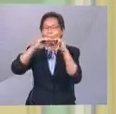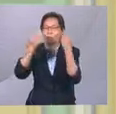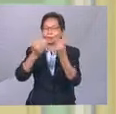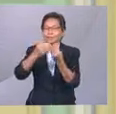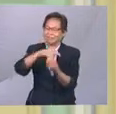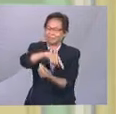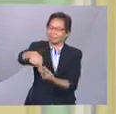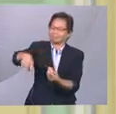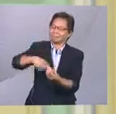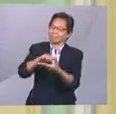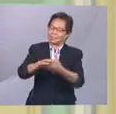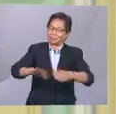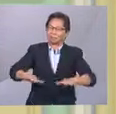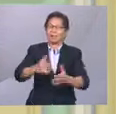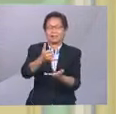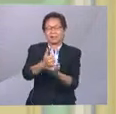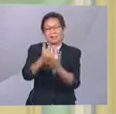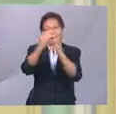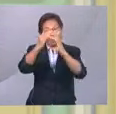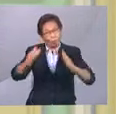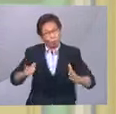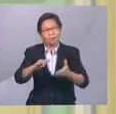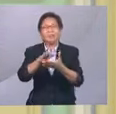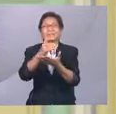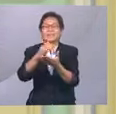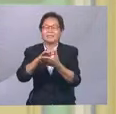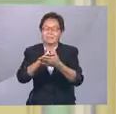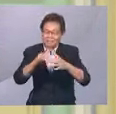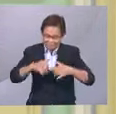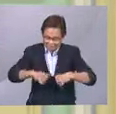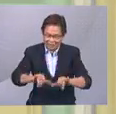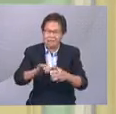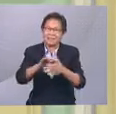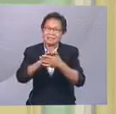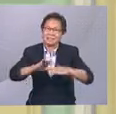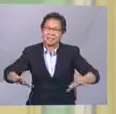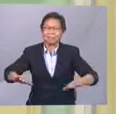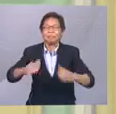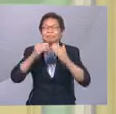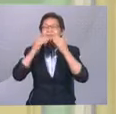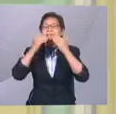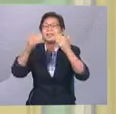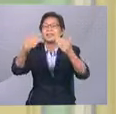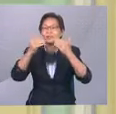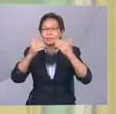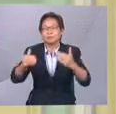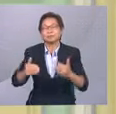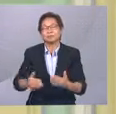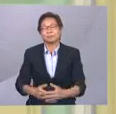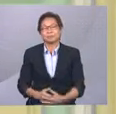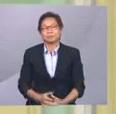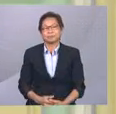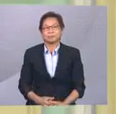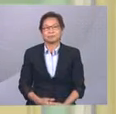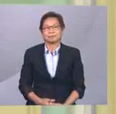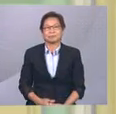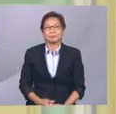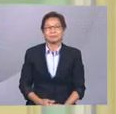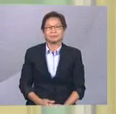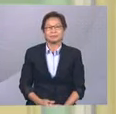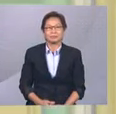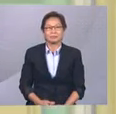sekitar stereo stece terima kasih assalamualaikum warohmatullahi wabarokatuh